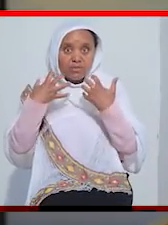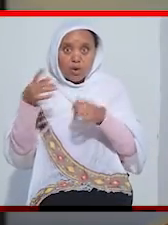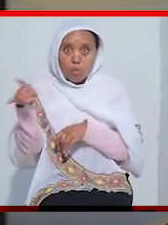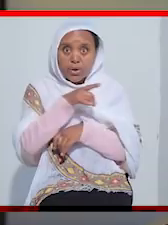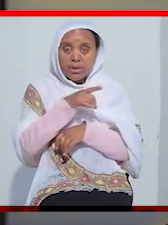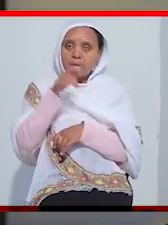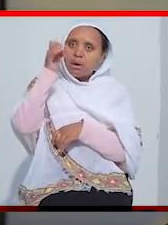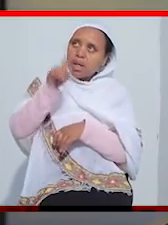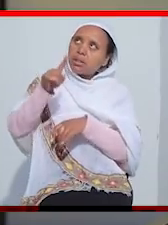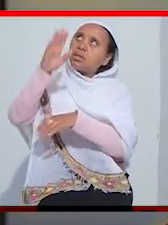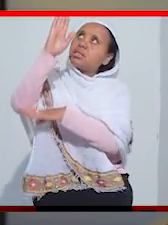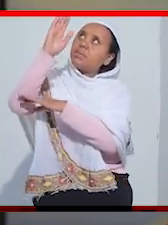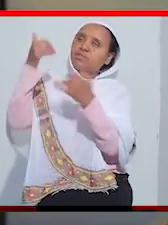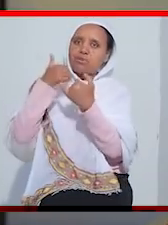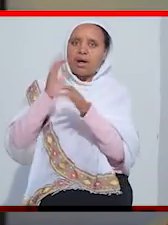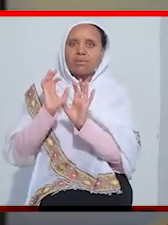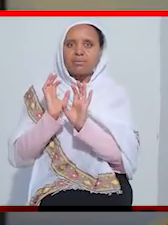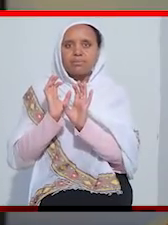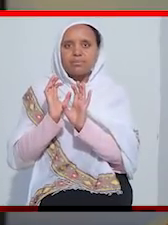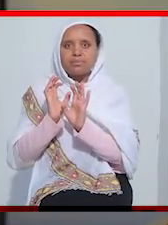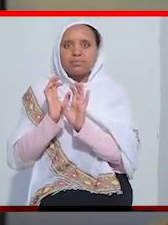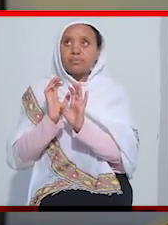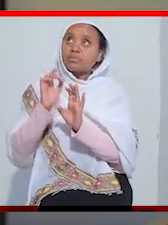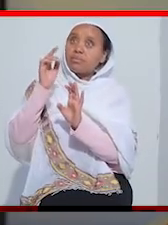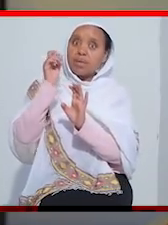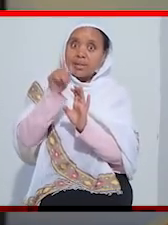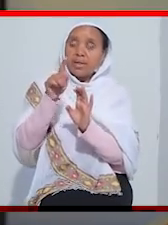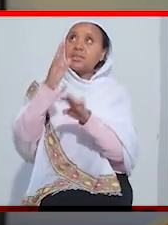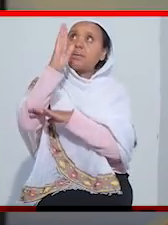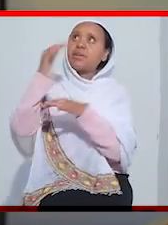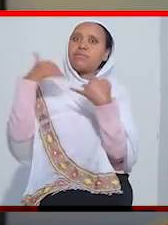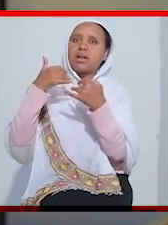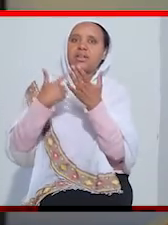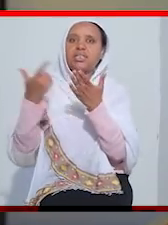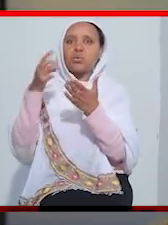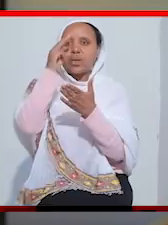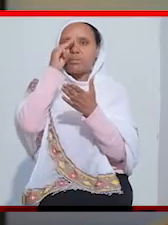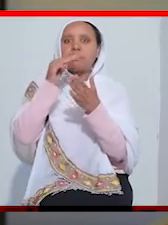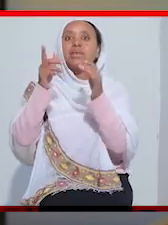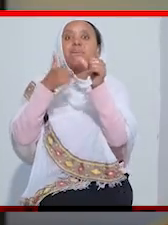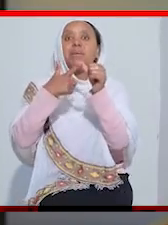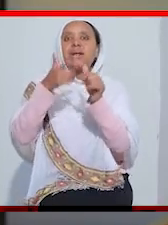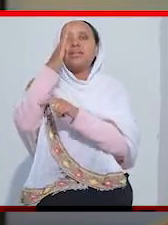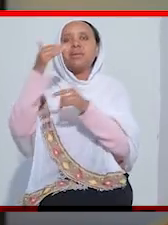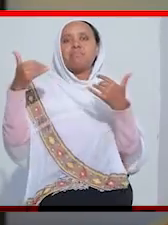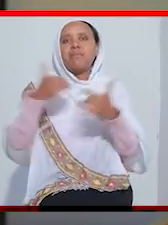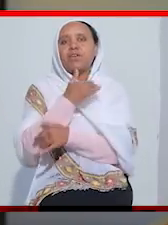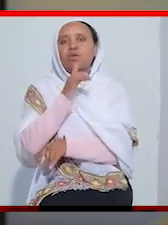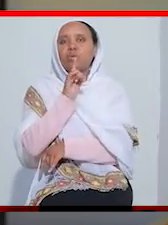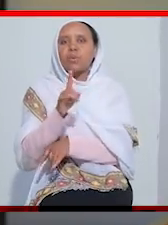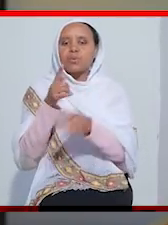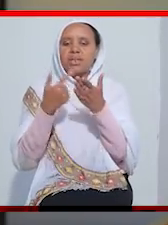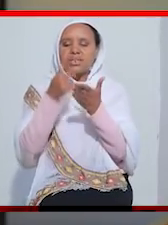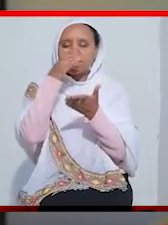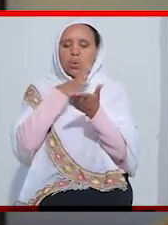ዘንድ የምትወድ ከሆነ አንተ ፍርሆ ለእግዚአብሔር፣ አንተ እግዚአብሔርን ፍራ፣ አንተ እግዚአብሔርን ፍራ። ለዚህ ነው የጥበብ መጀመሪያ እግዚአብሔርን መፍራት